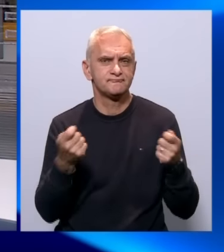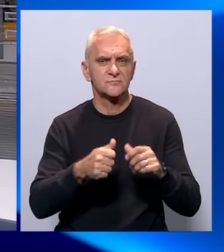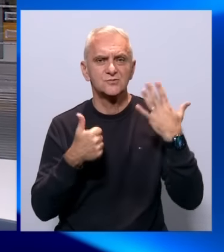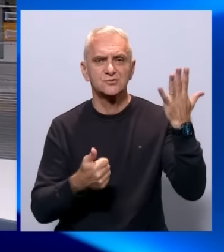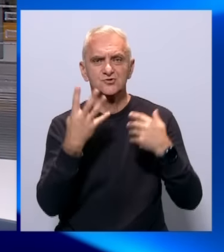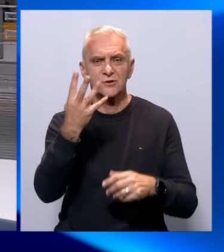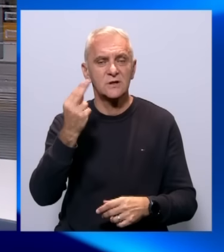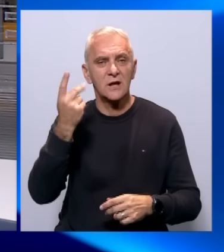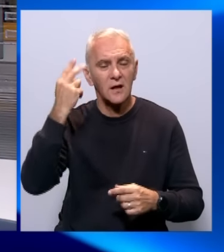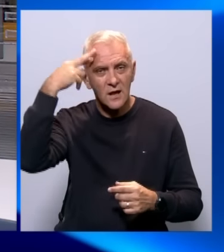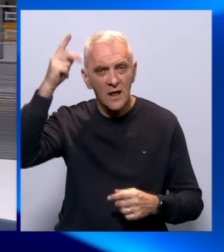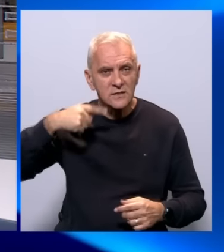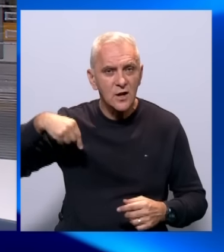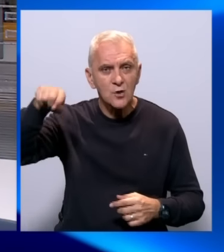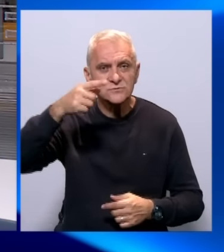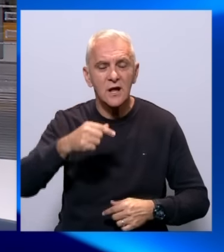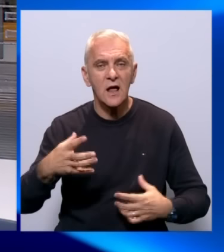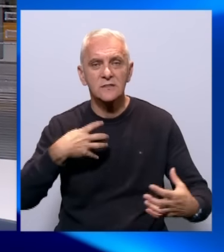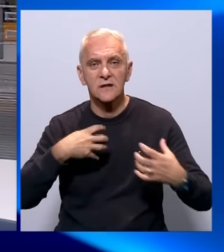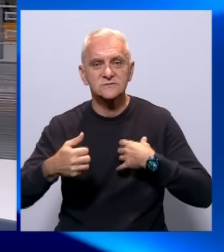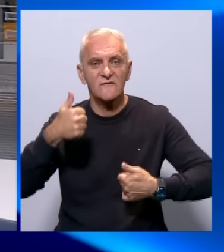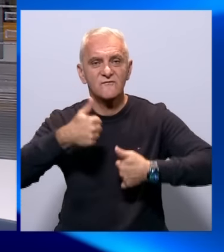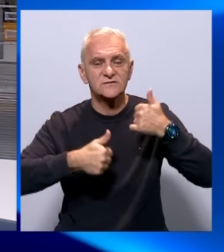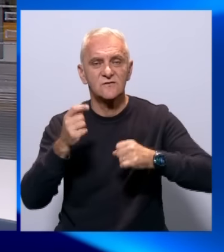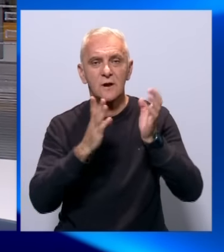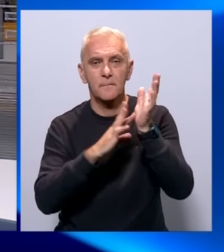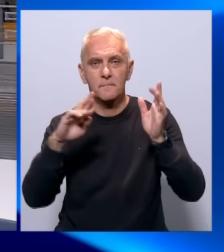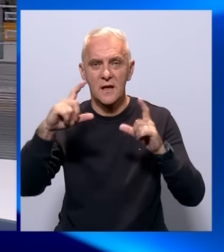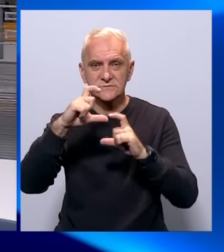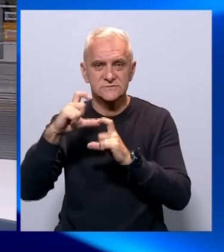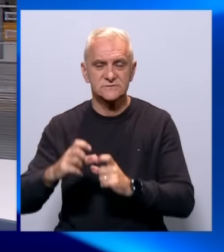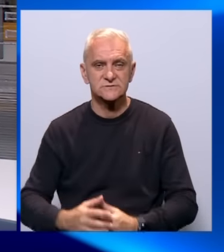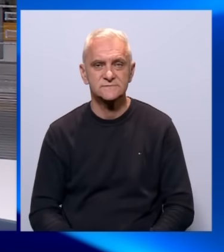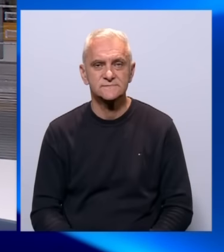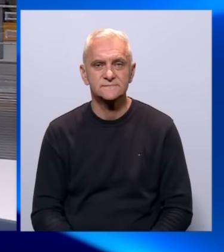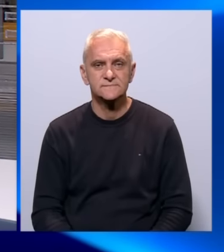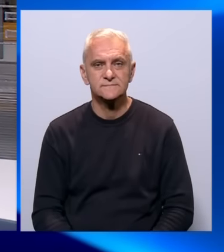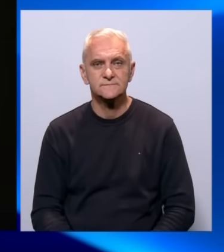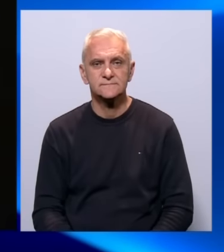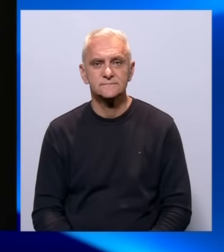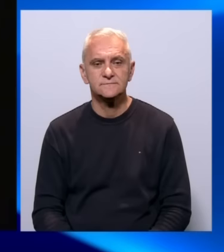zatvara 64. internacionalni teatarski festival MES.